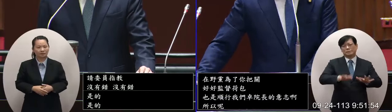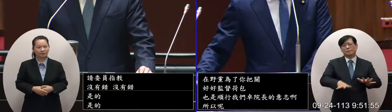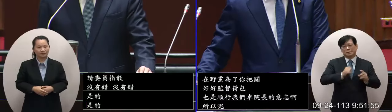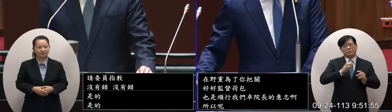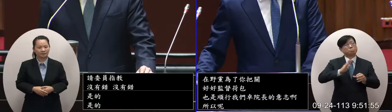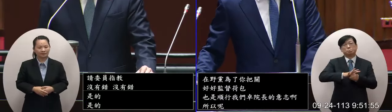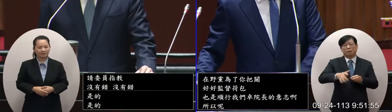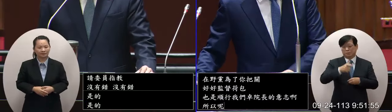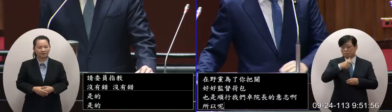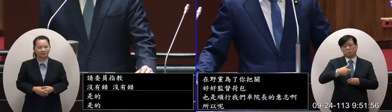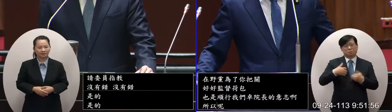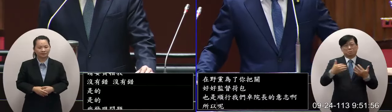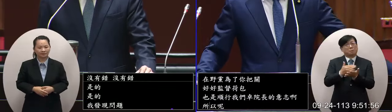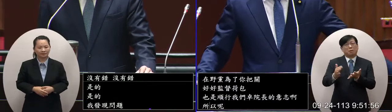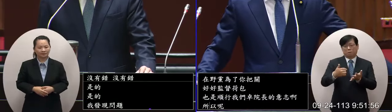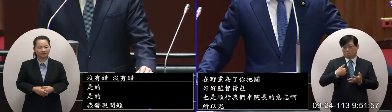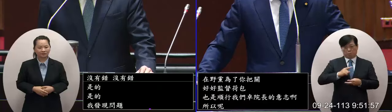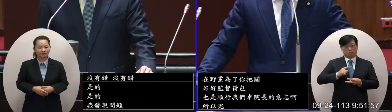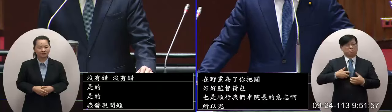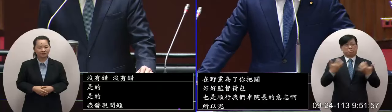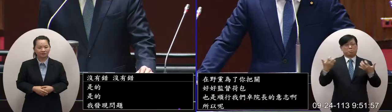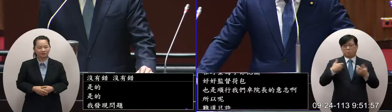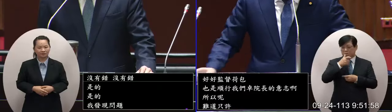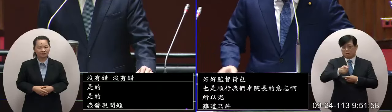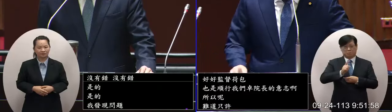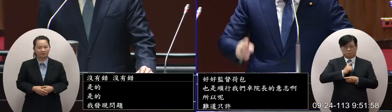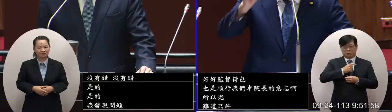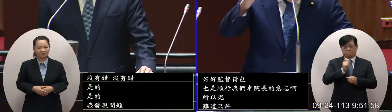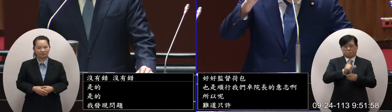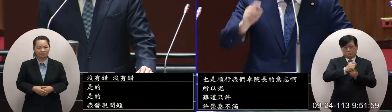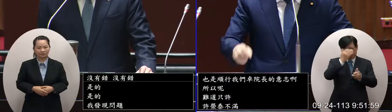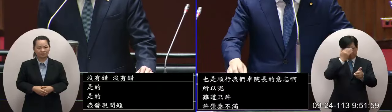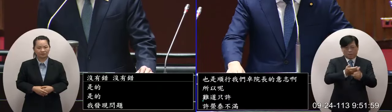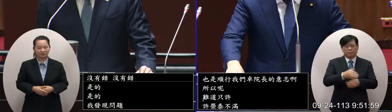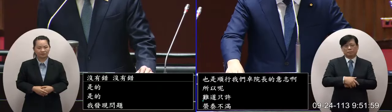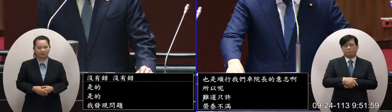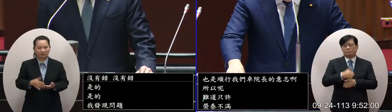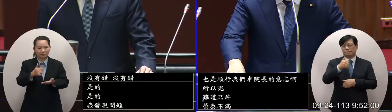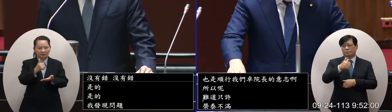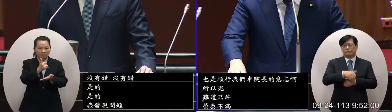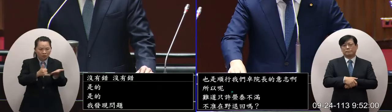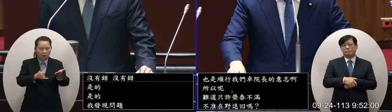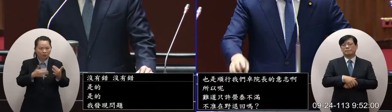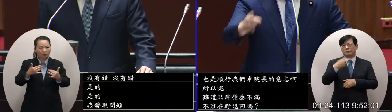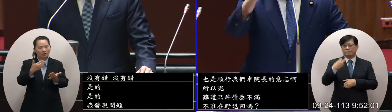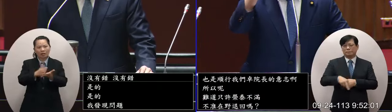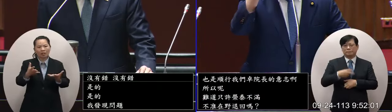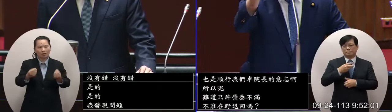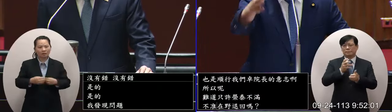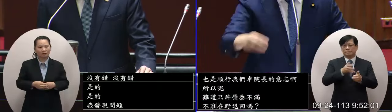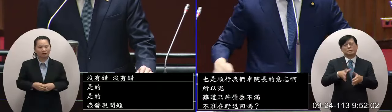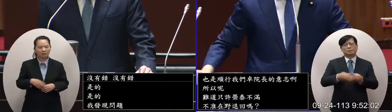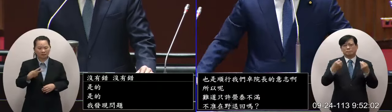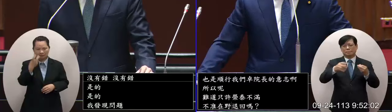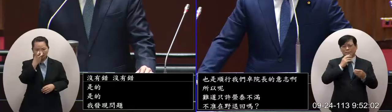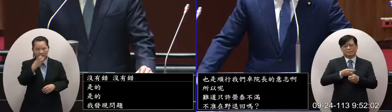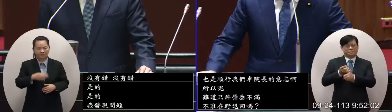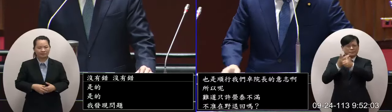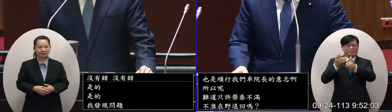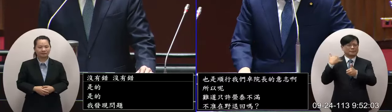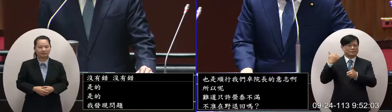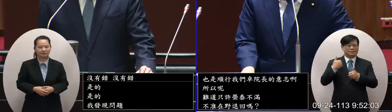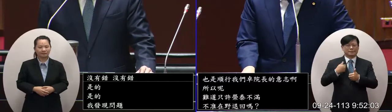满叫做解决问题，我们不满就叫制造问题， 退回解决不了问题。 再继续， 哎， 你不要再打脸赖清